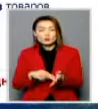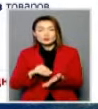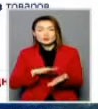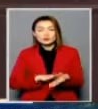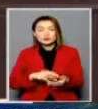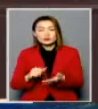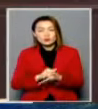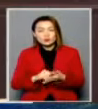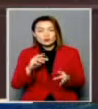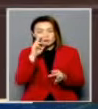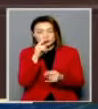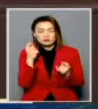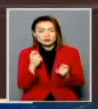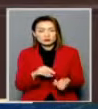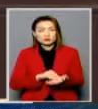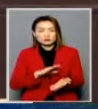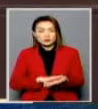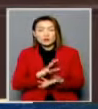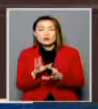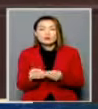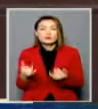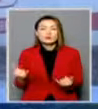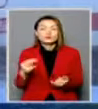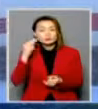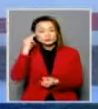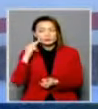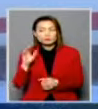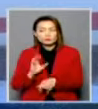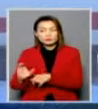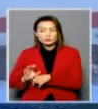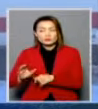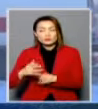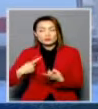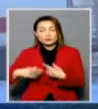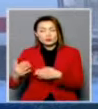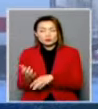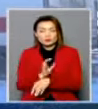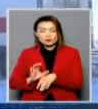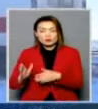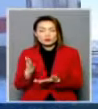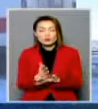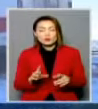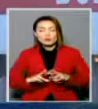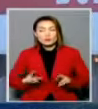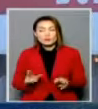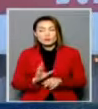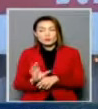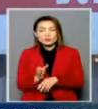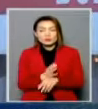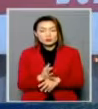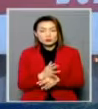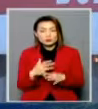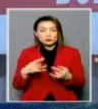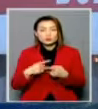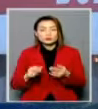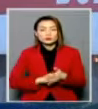в документах в удешевлением кроме того часть китайского транзита через нашу страну регистрируется как экспорт в поднебесной а